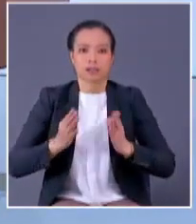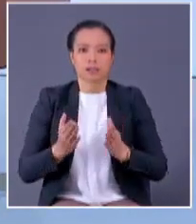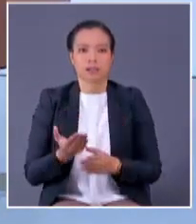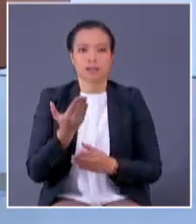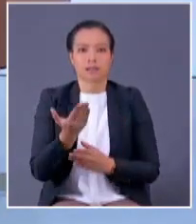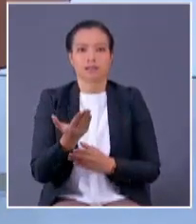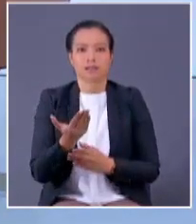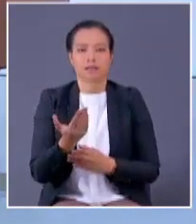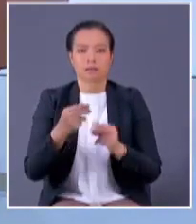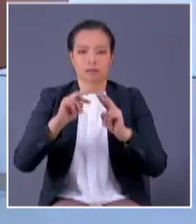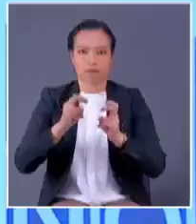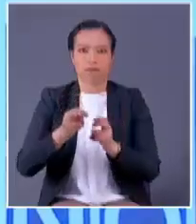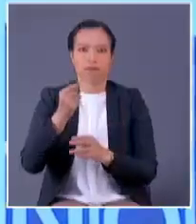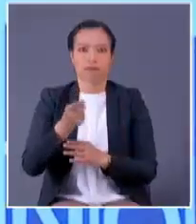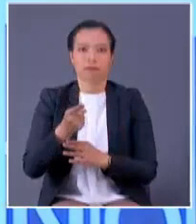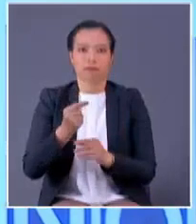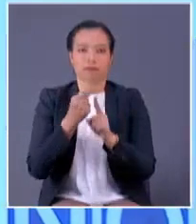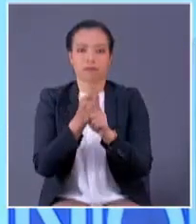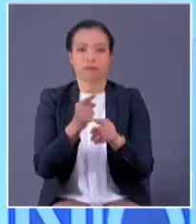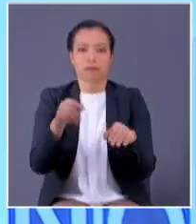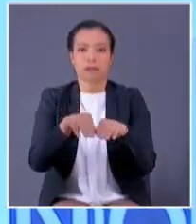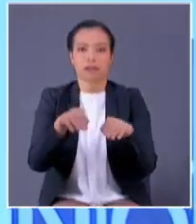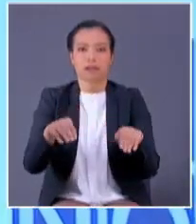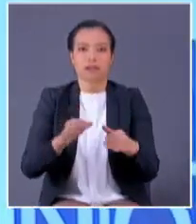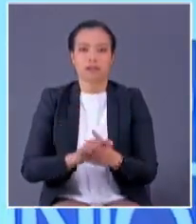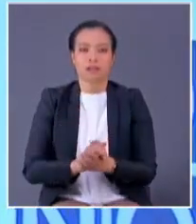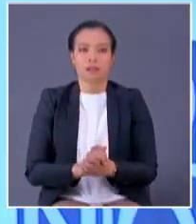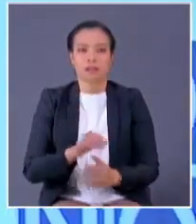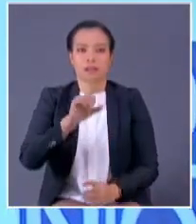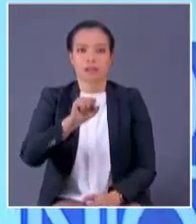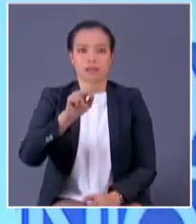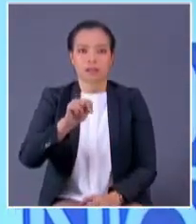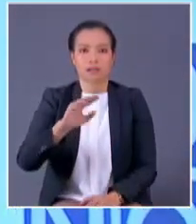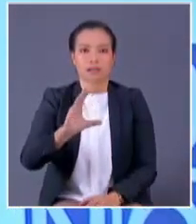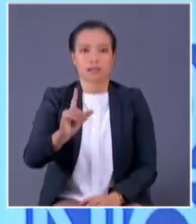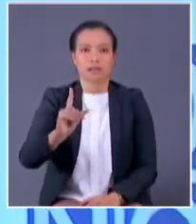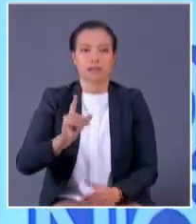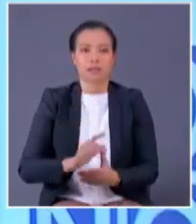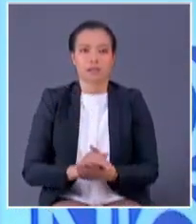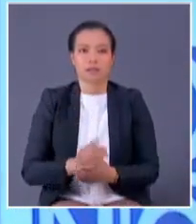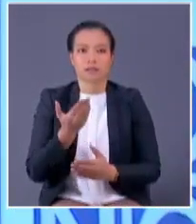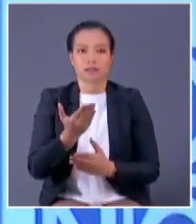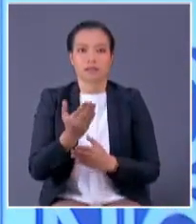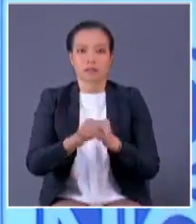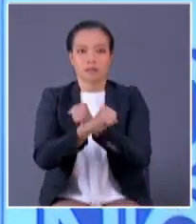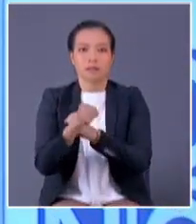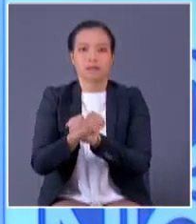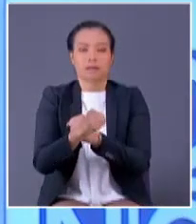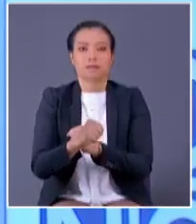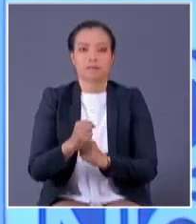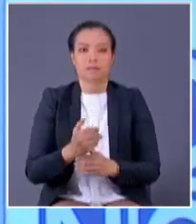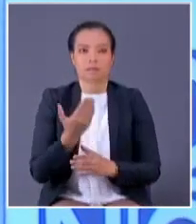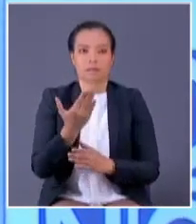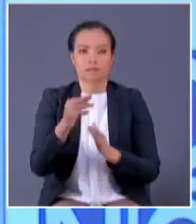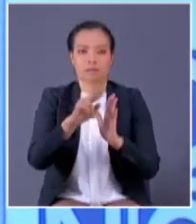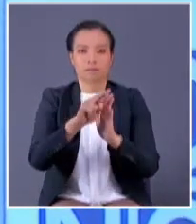คือจริงๆแล้วตามมาตรการที่ทางสนชเขาออกมาก็คือเขาอ้างว่าเพื่อความปลอดภัยและ